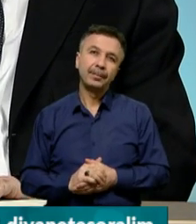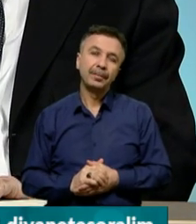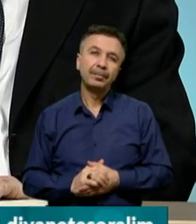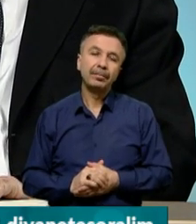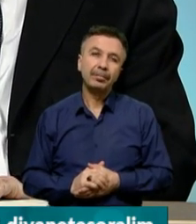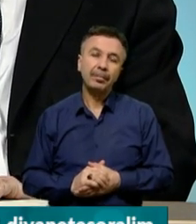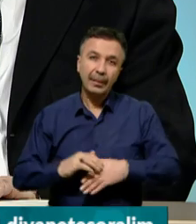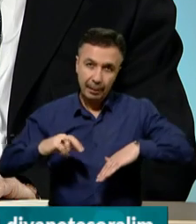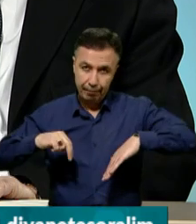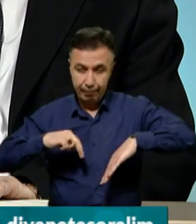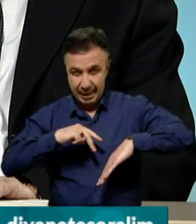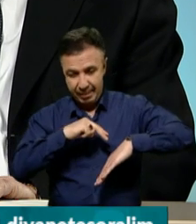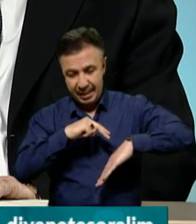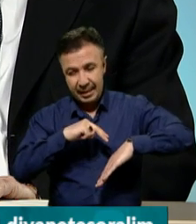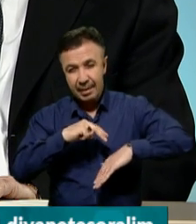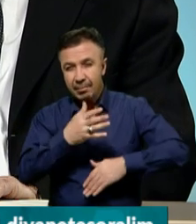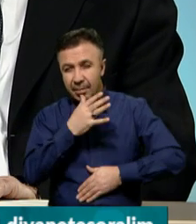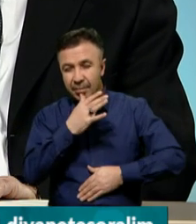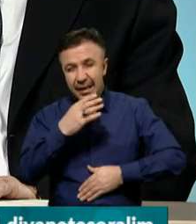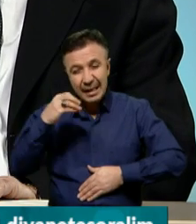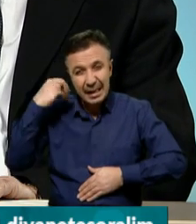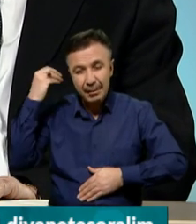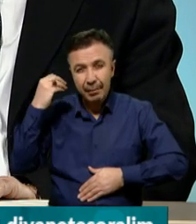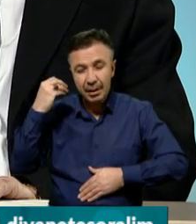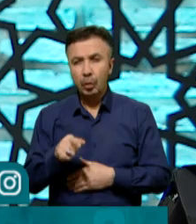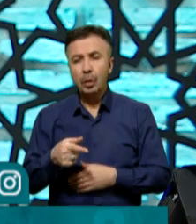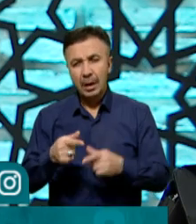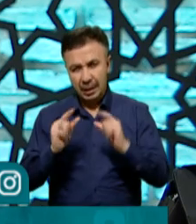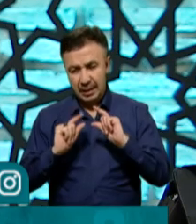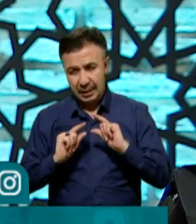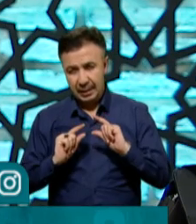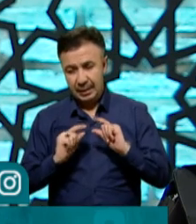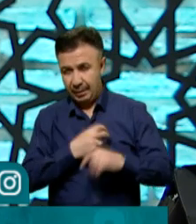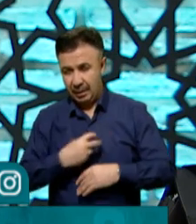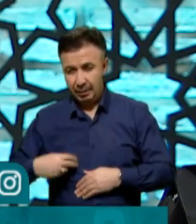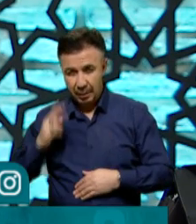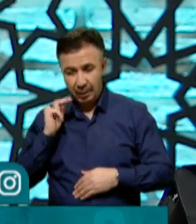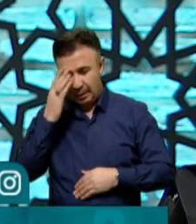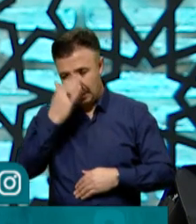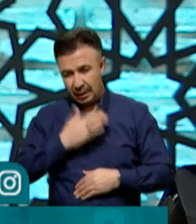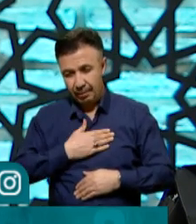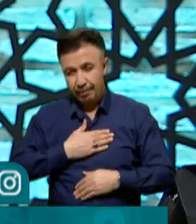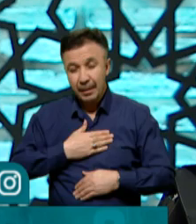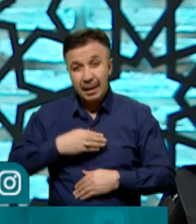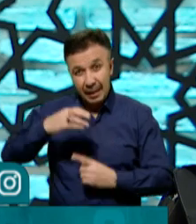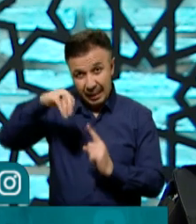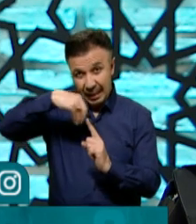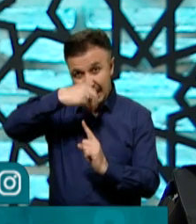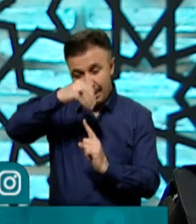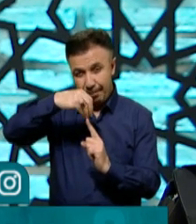Minber malum imamın hutbe okuduğu yerin ismidir. Hı hı. İmam minbere çıktığı